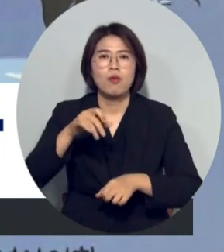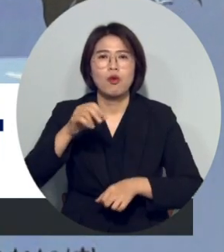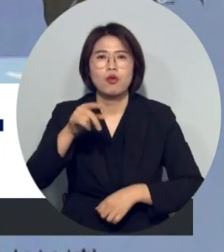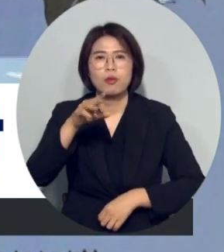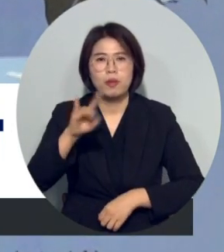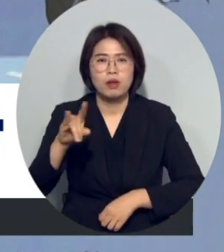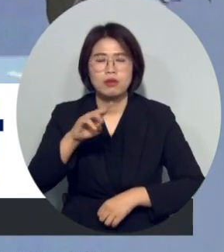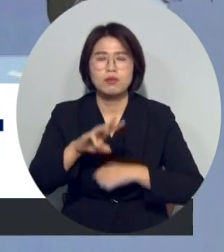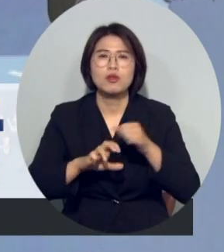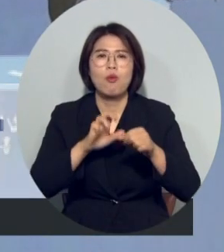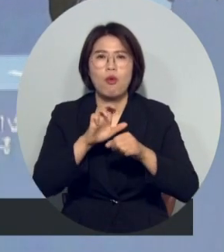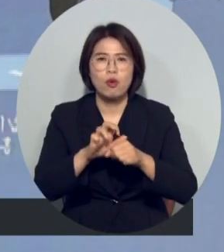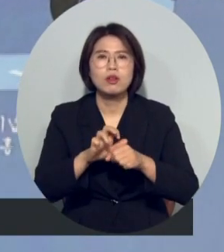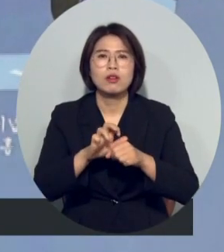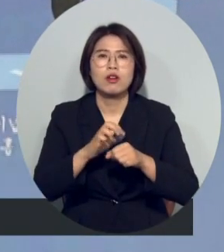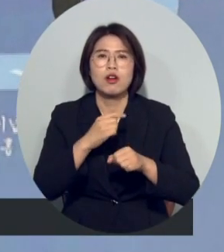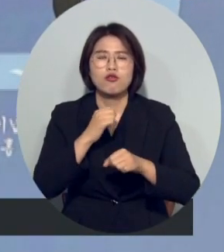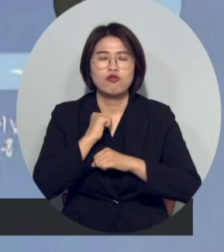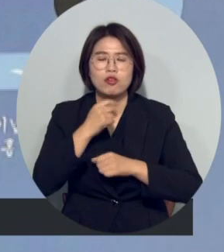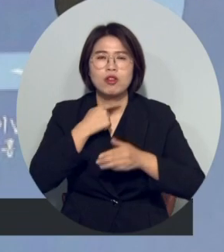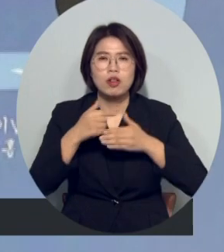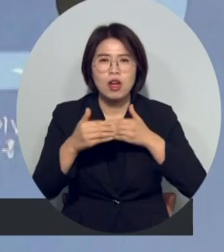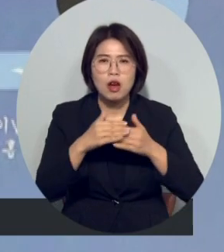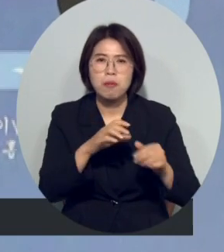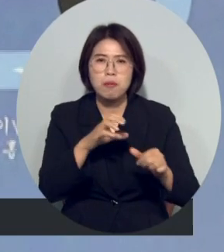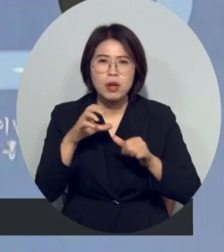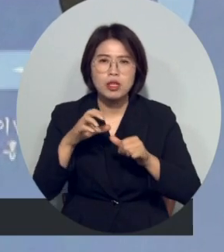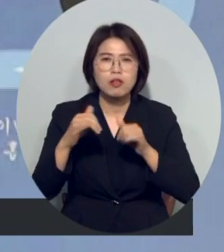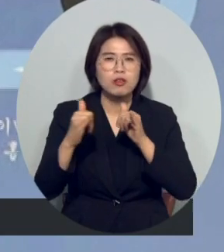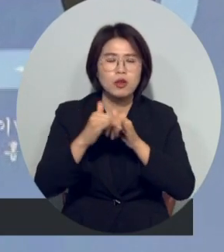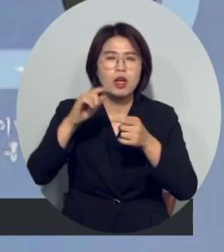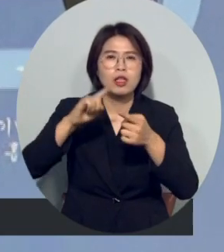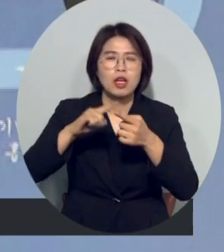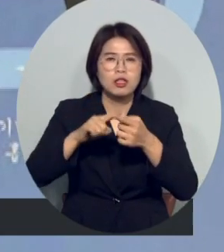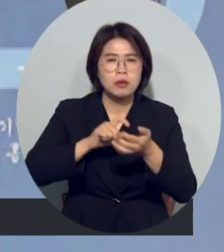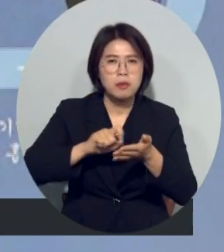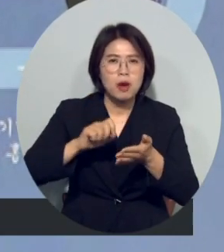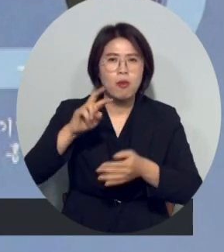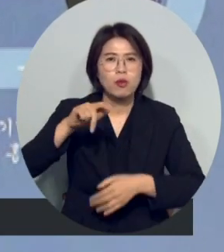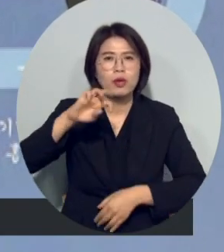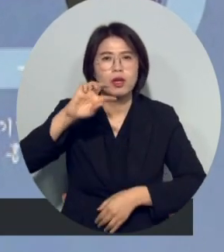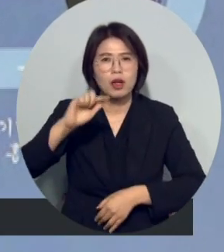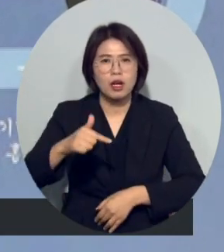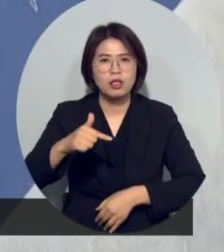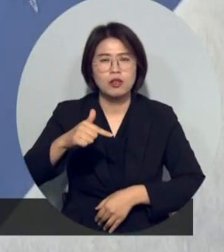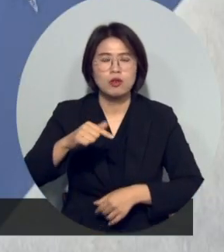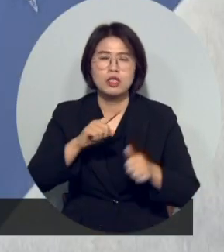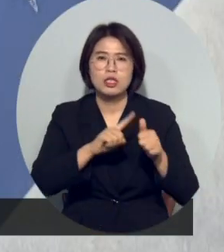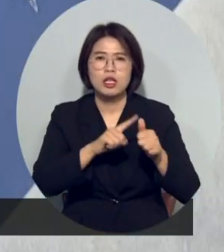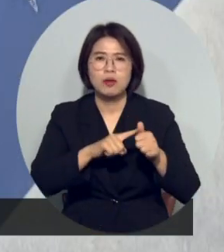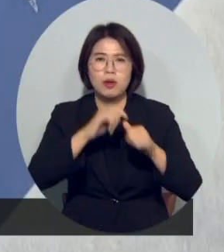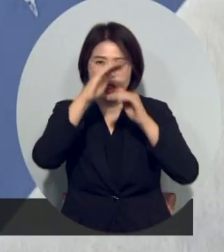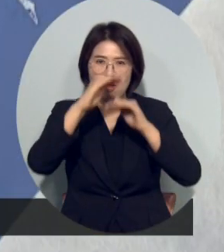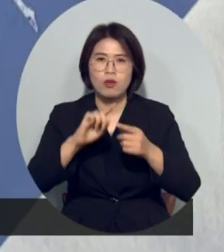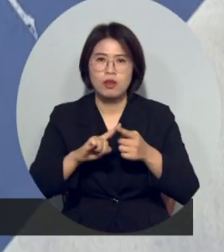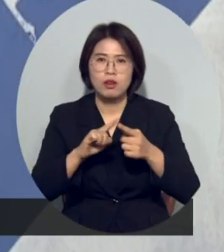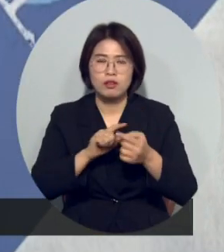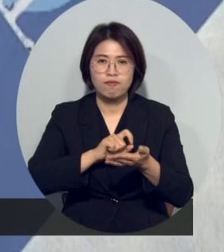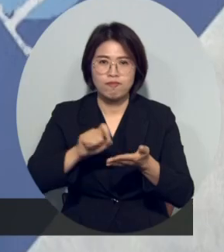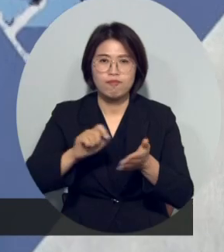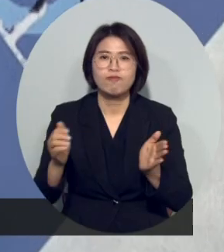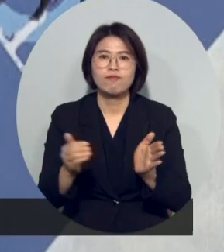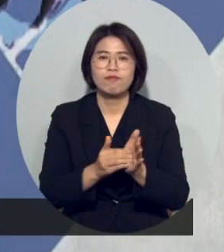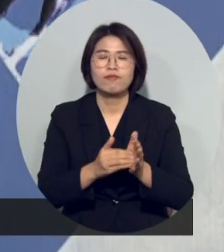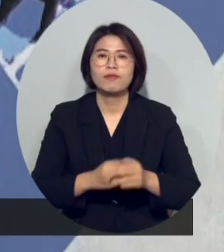35년 군 경험을 바탕으로 전투 해야될 기술 하고 몽 민관 으로서 장군의 일면도 상세하게 조명 했읍니다